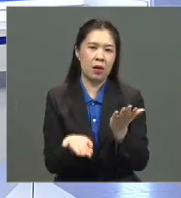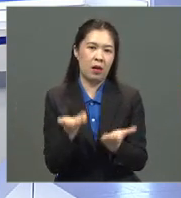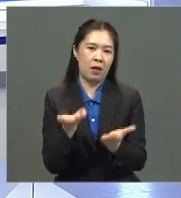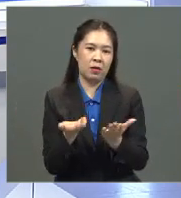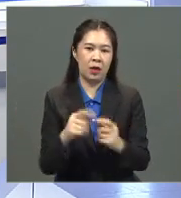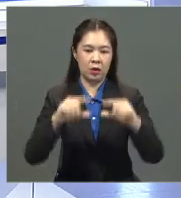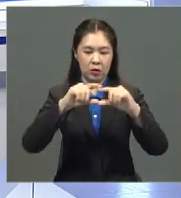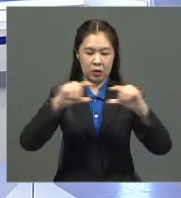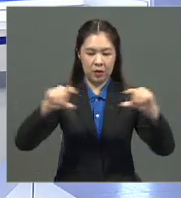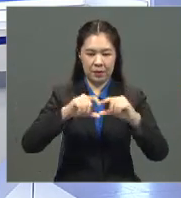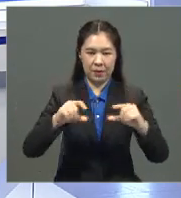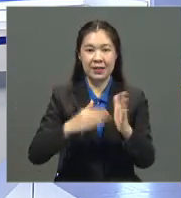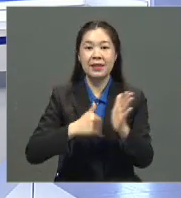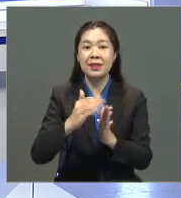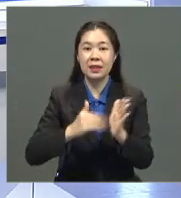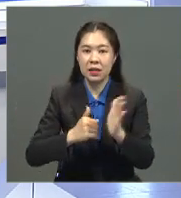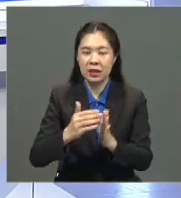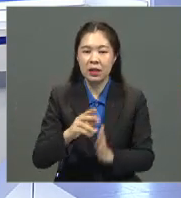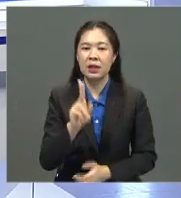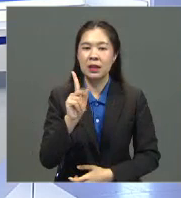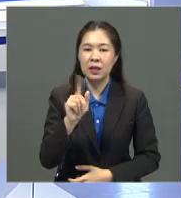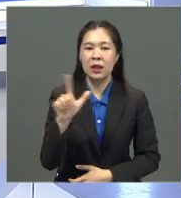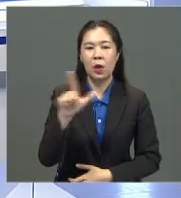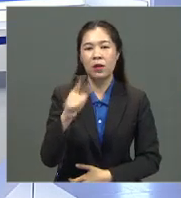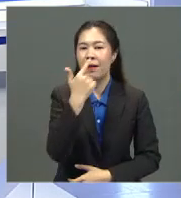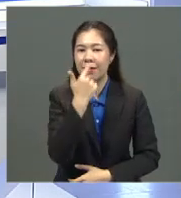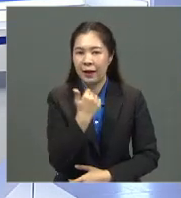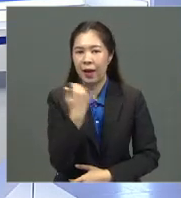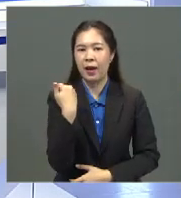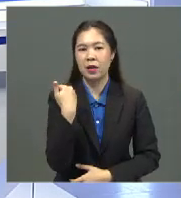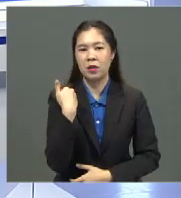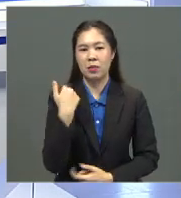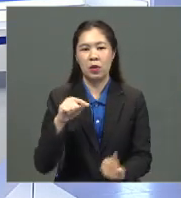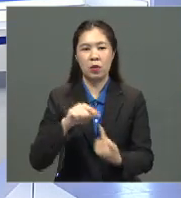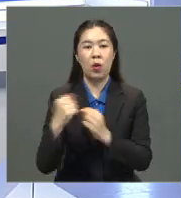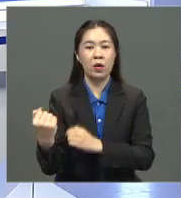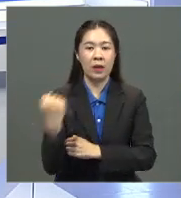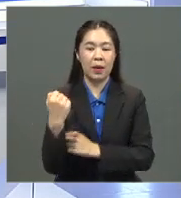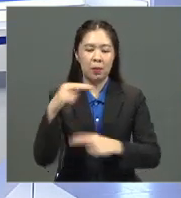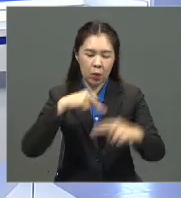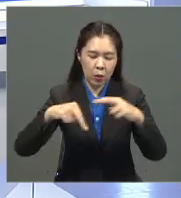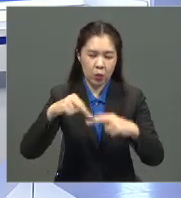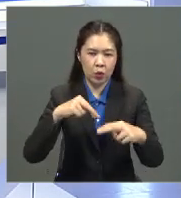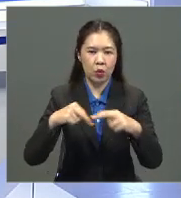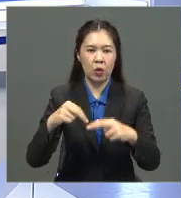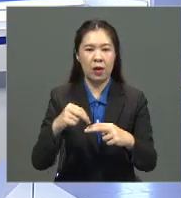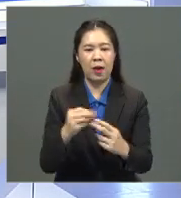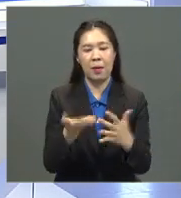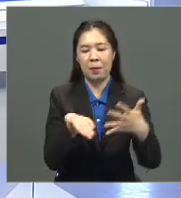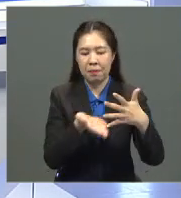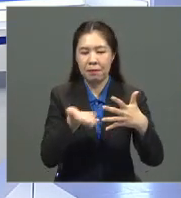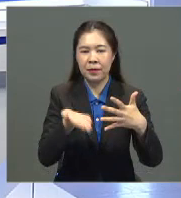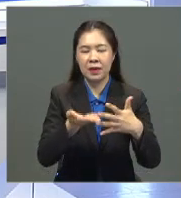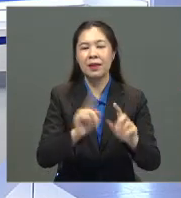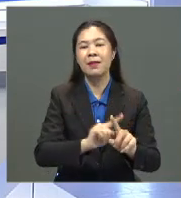ก็จะเห็นเป็นชาร์จสีตอนที่มีการแถลงข่าวแล้วเป็นประเภทสีเขียวสีเหลืองสีแดงซึ่งก็จะมีความเข้มข้นในการกำกับดูแลที่แตกต่างกันซึ่งรายละเอียดของ